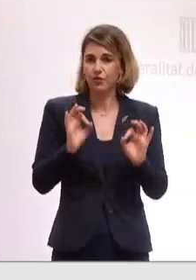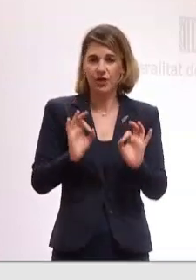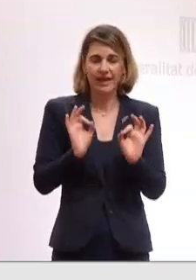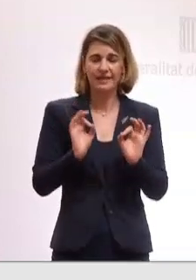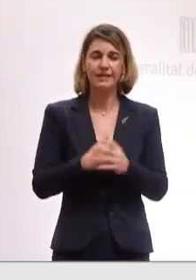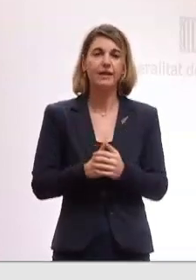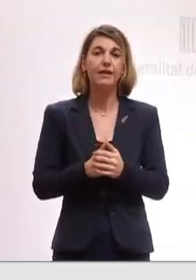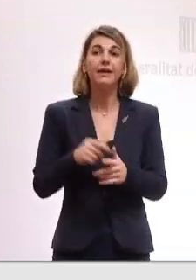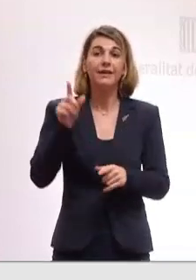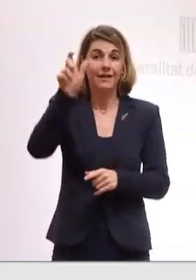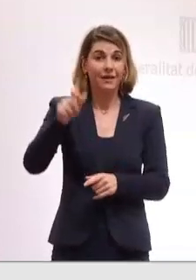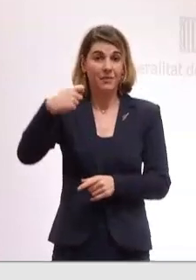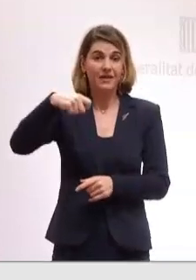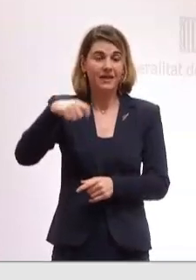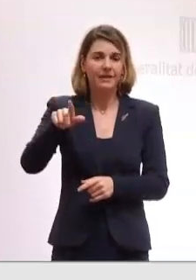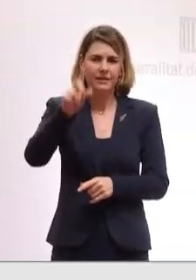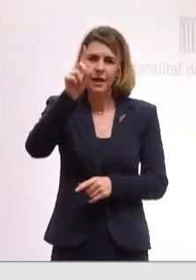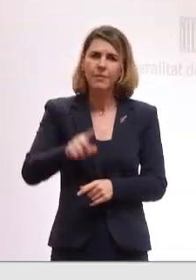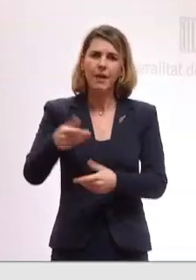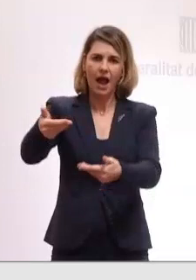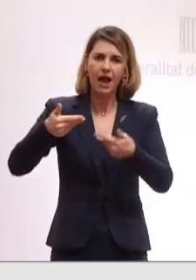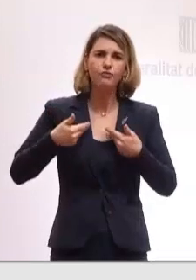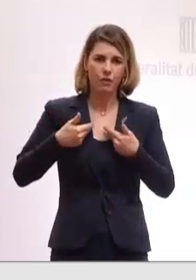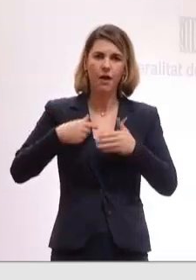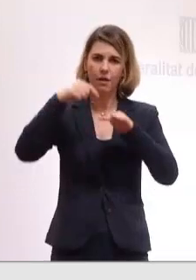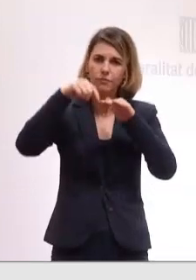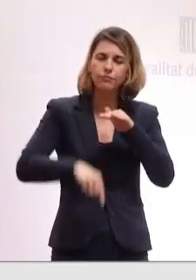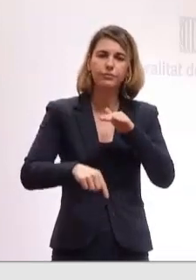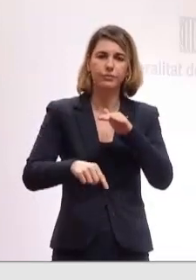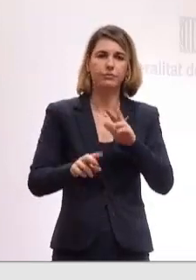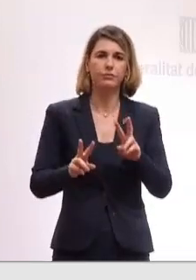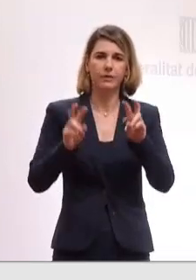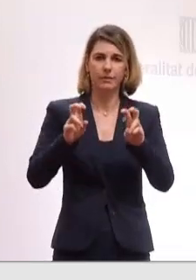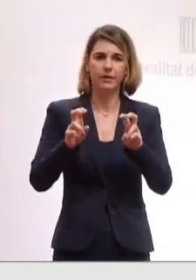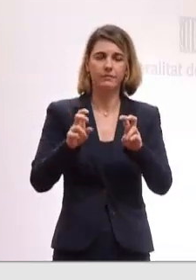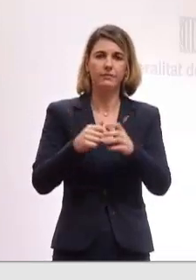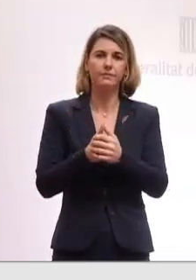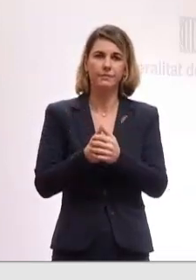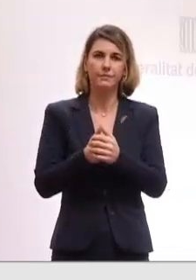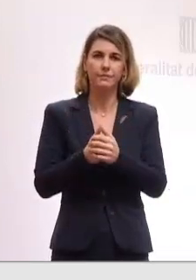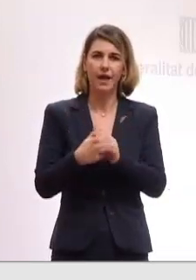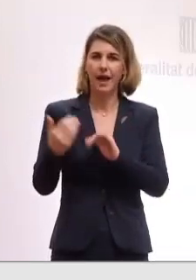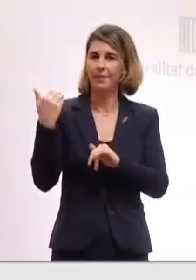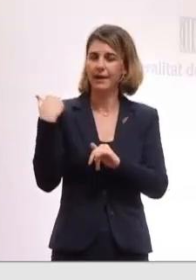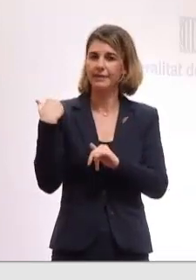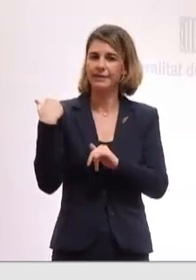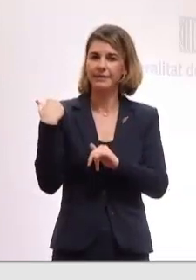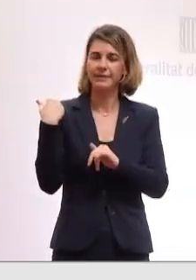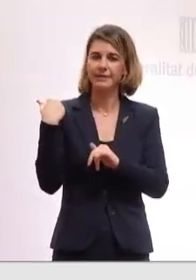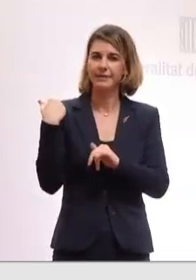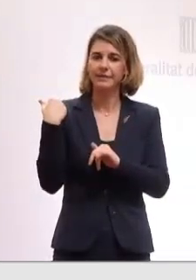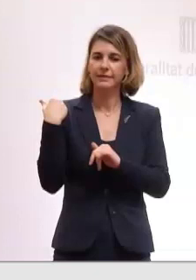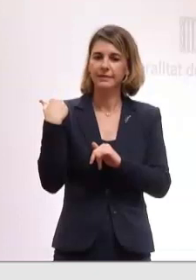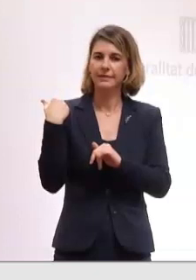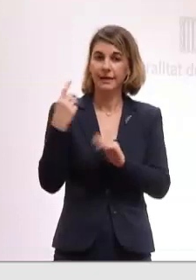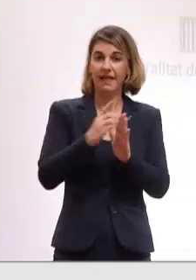aquest cas, també va jugar a fons amb l'obra que abans ha ressenyat des de